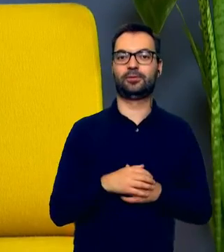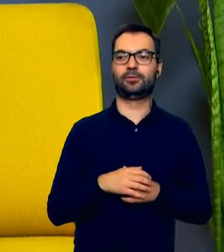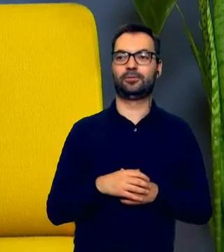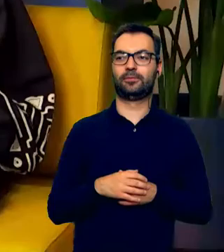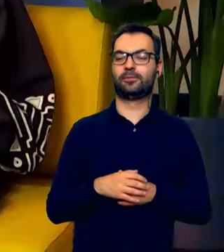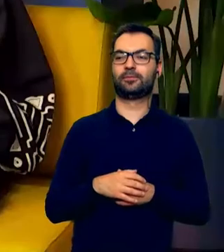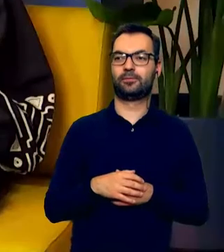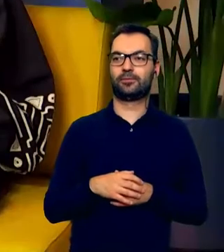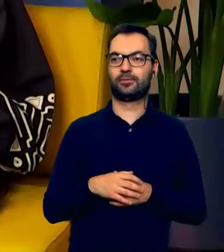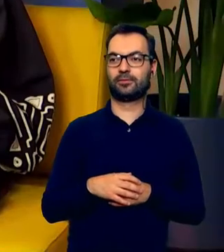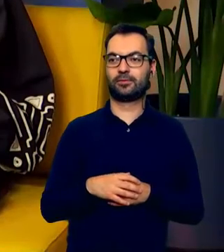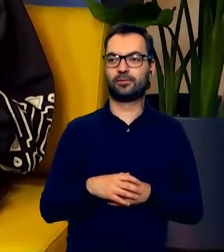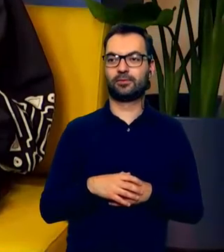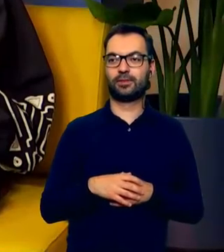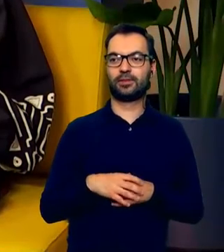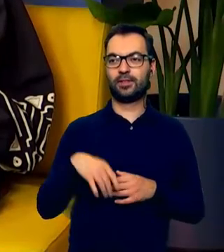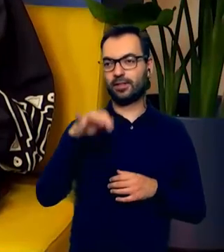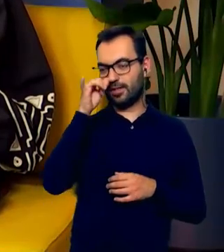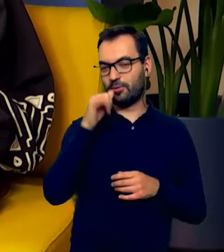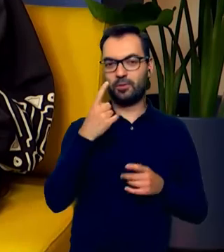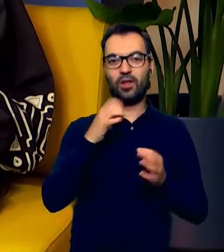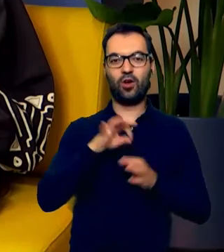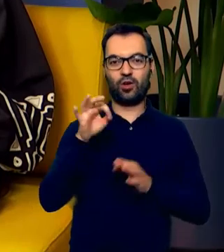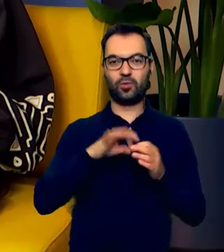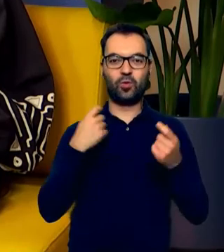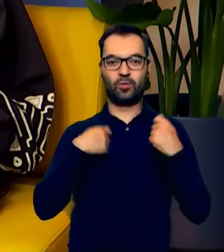fazę cyklu. Ja właśnie mieć w jednym rozmiarze garderobę, wiesz, żeby